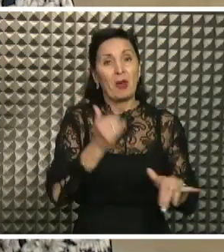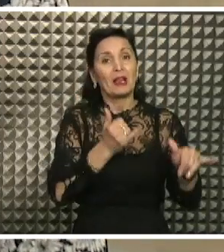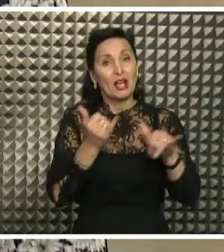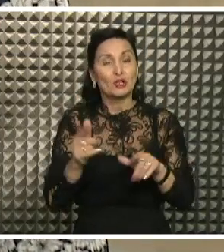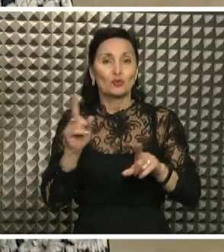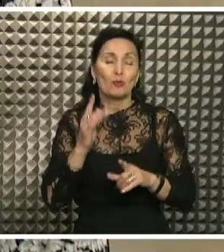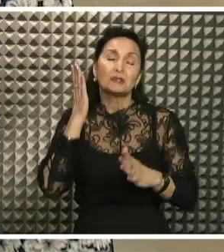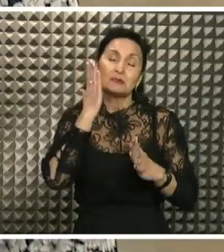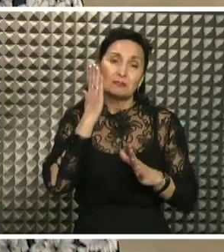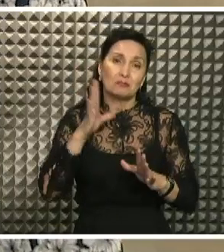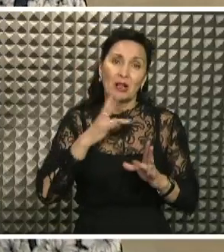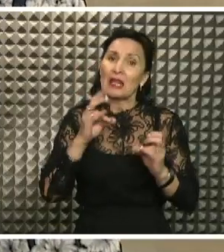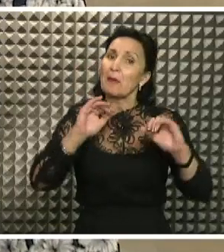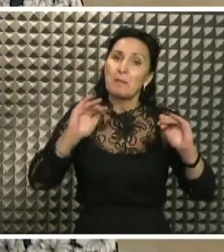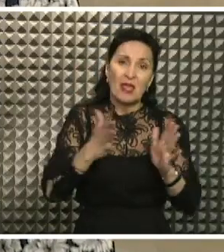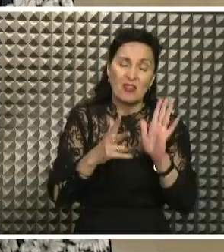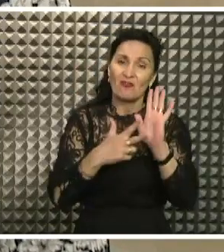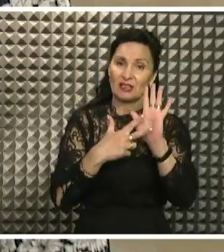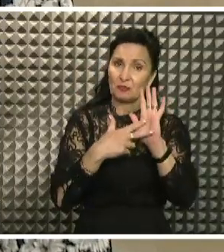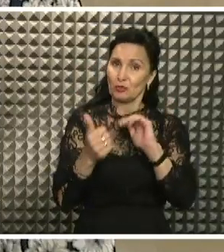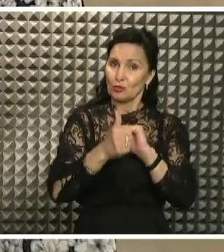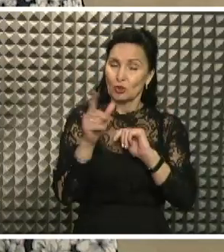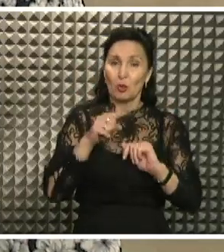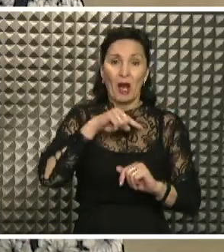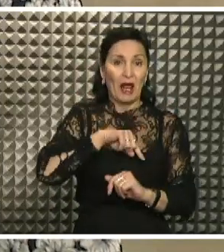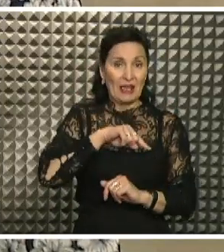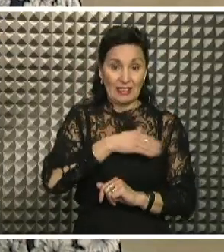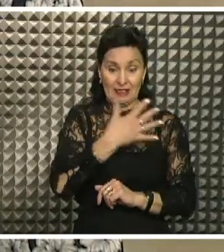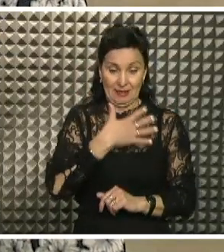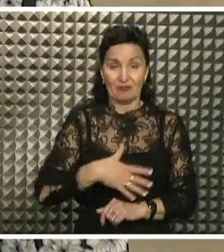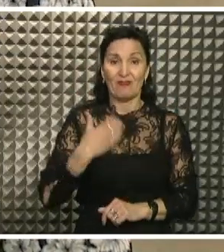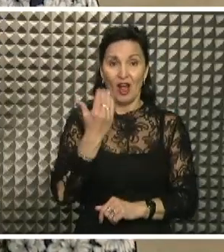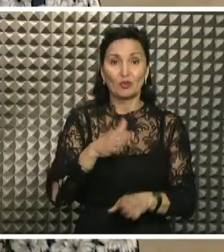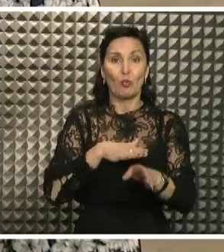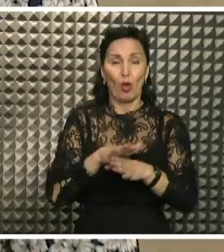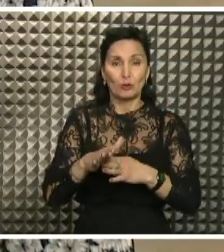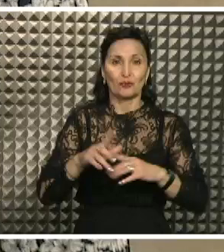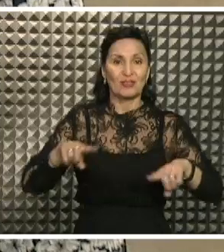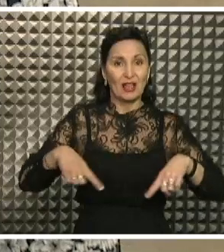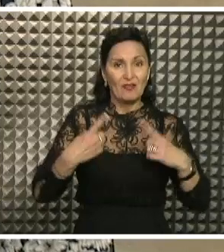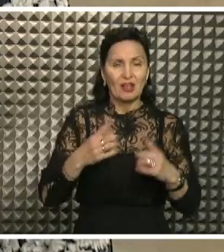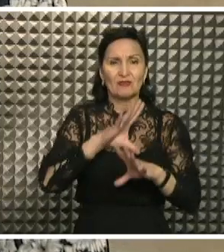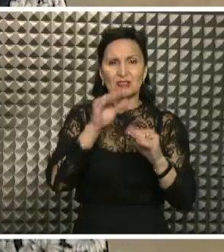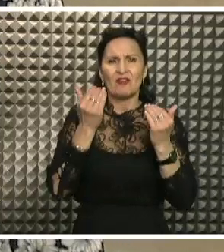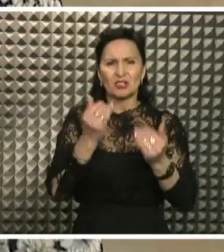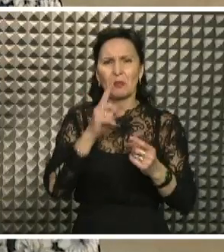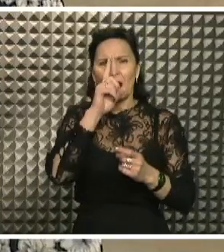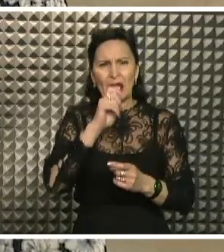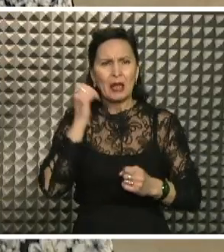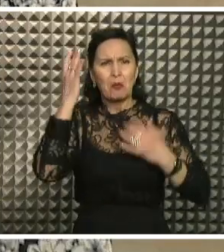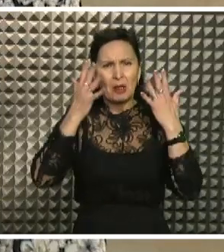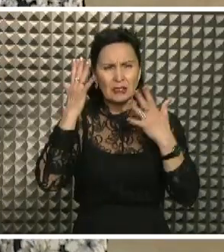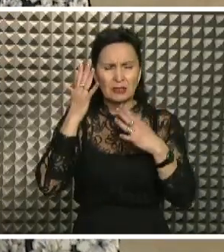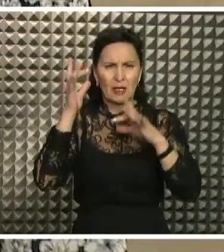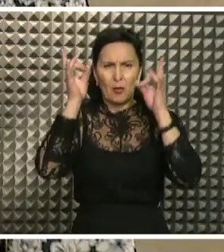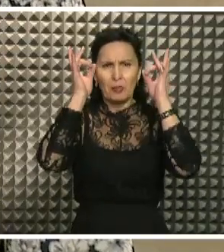чтобы сон был не менее 8 часов, и чтобы организм ваш полностью восстановился, все ваши плохие мысли, все